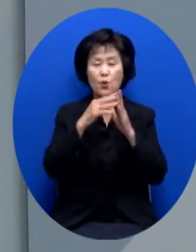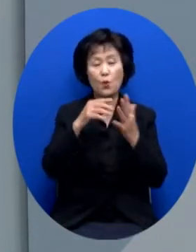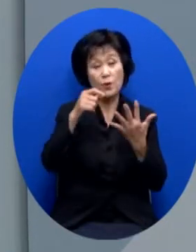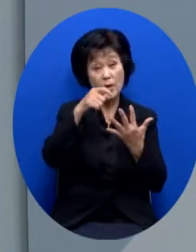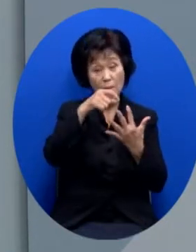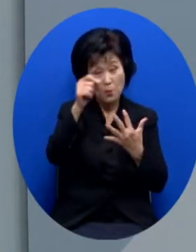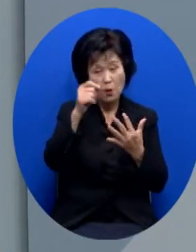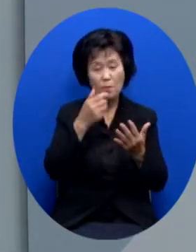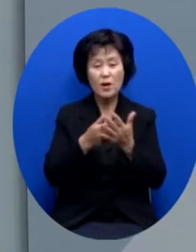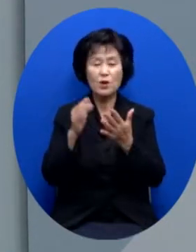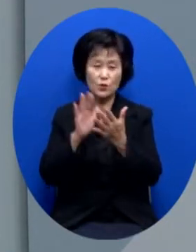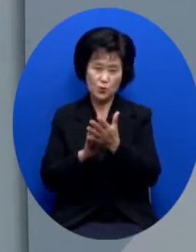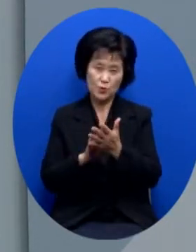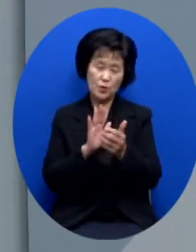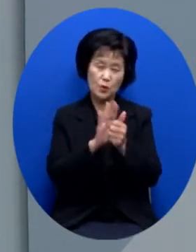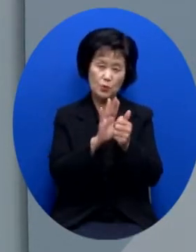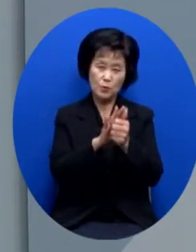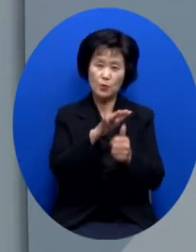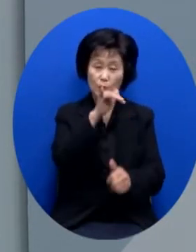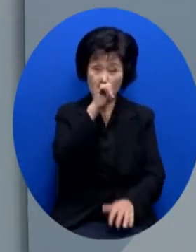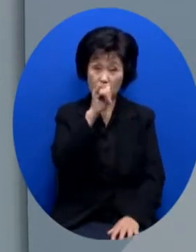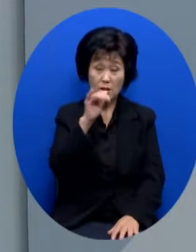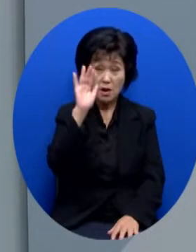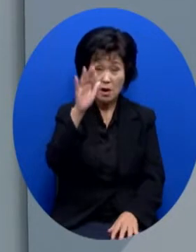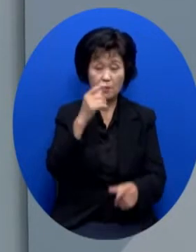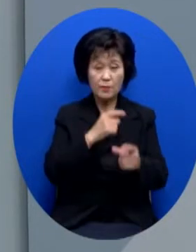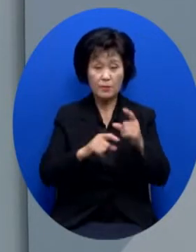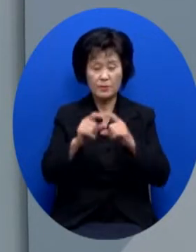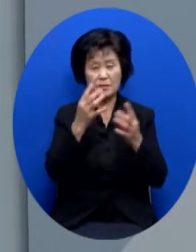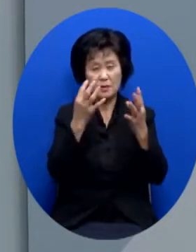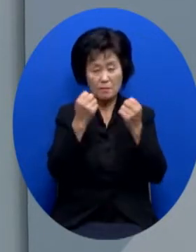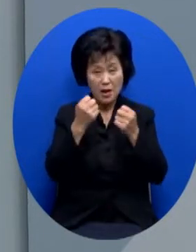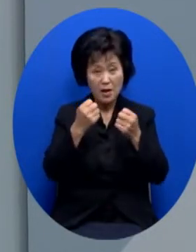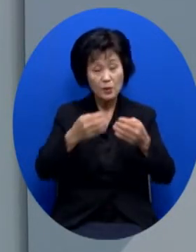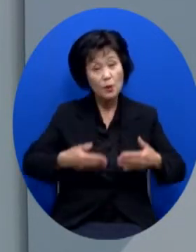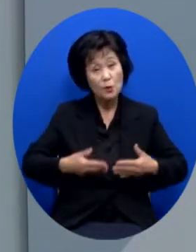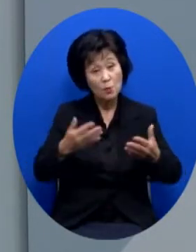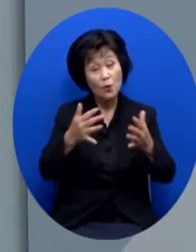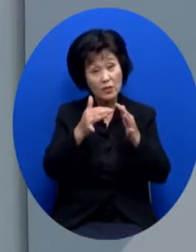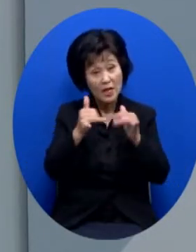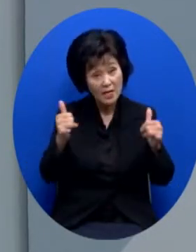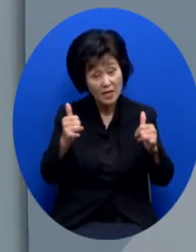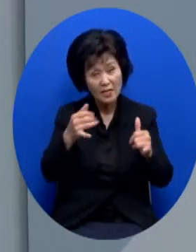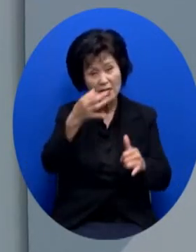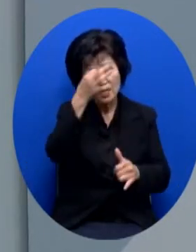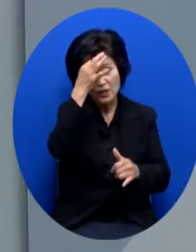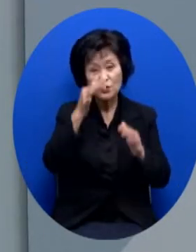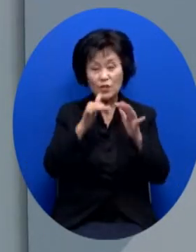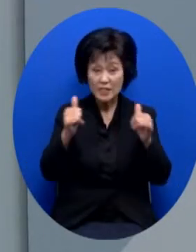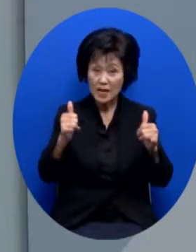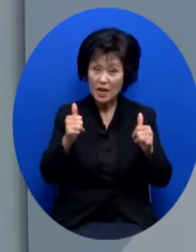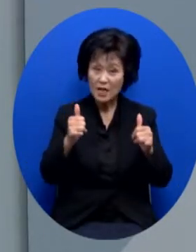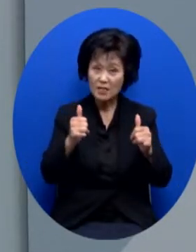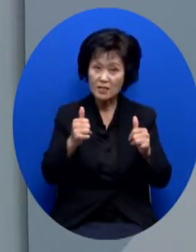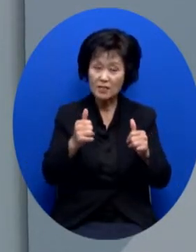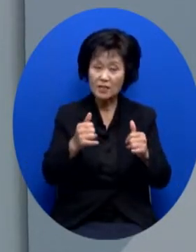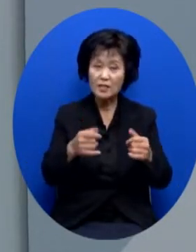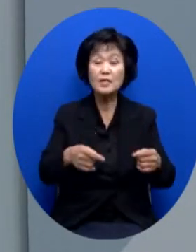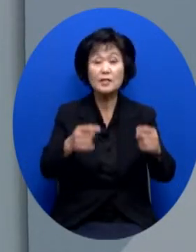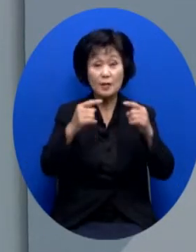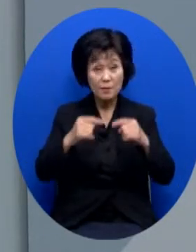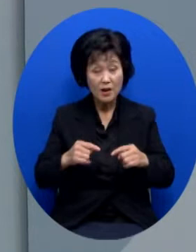그렇게 수리를 하고 있는데요. 앞으로 더 많은 자원봉사자들, 재능기부자들을 확보해서 우리